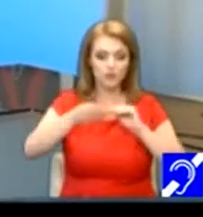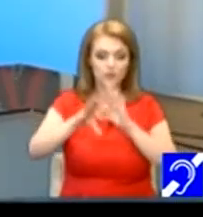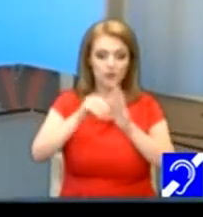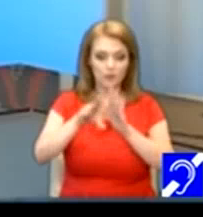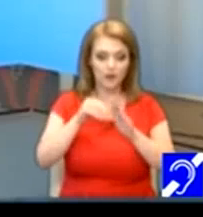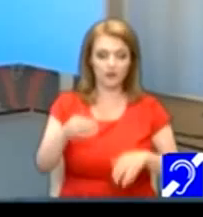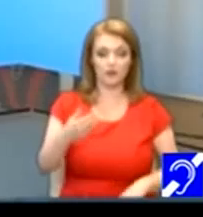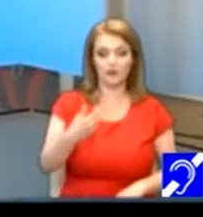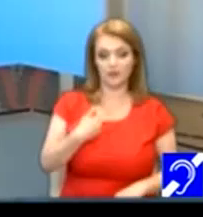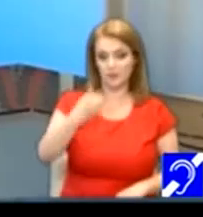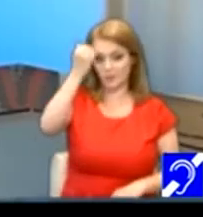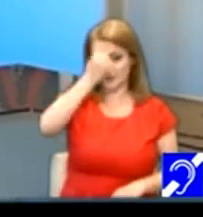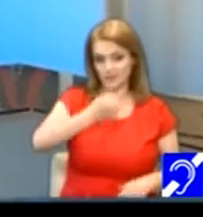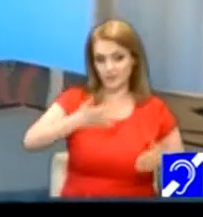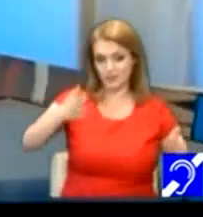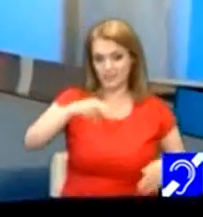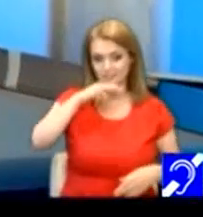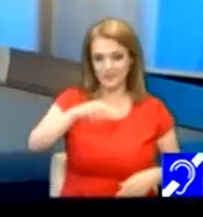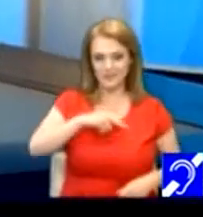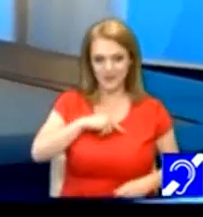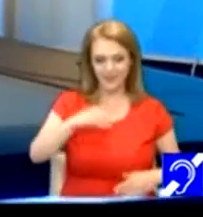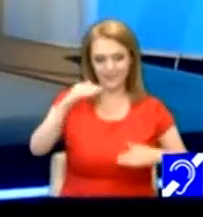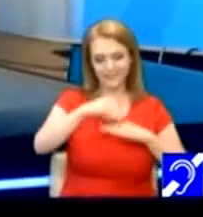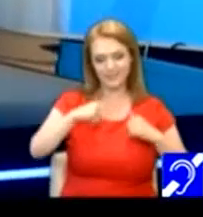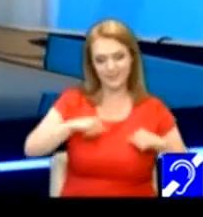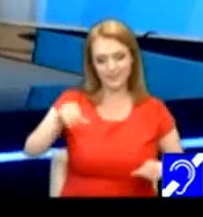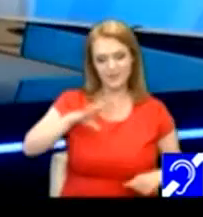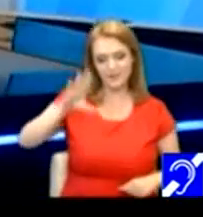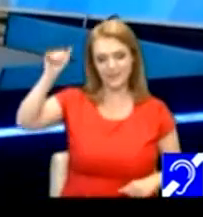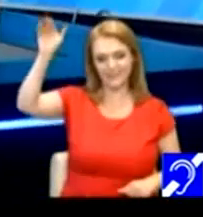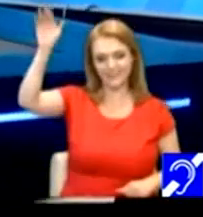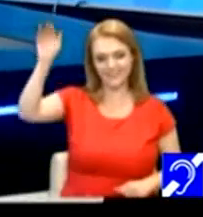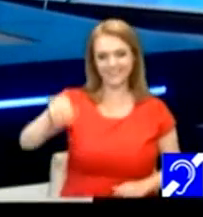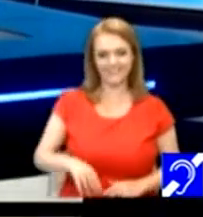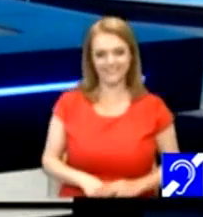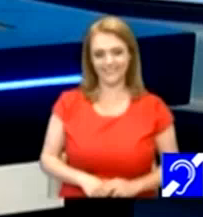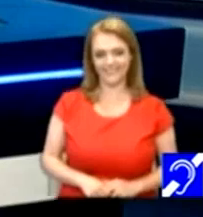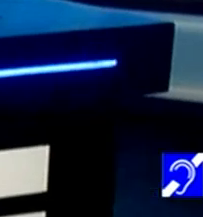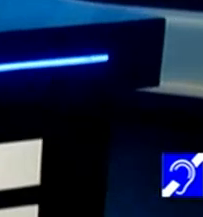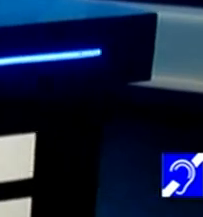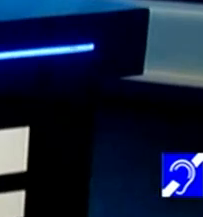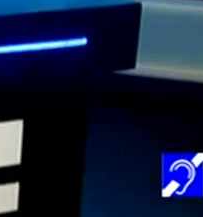Eu sunt Vadim Cheptănaru și vă mulțumesc pentru atenție. O seară liniștită vă doresc. La revedere!